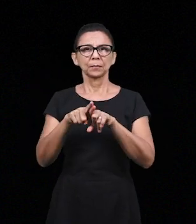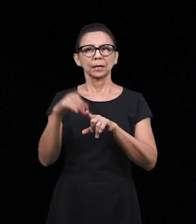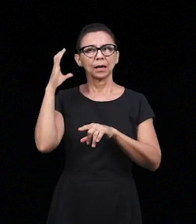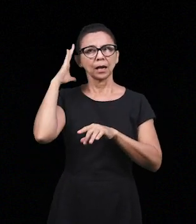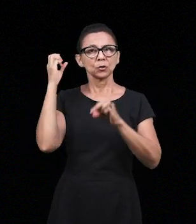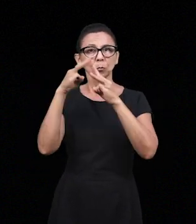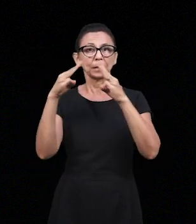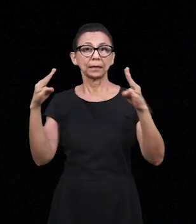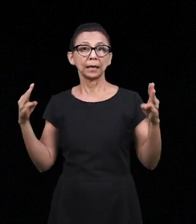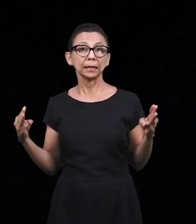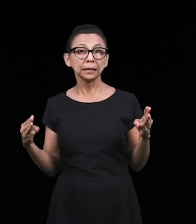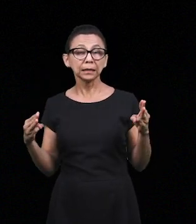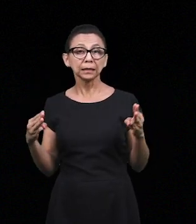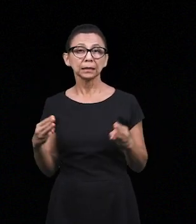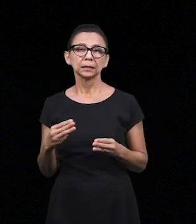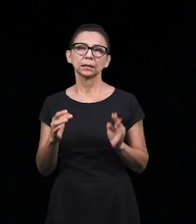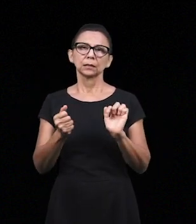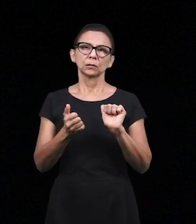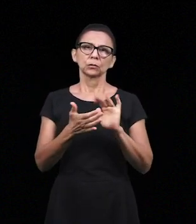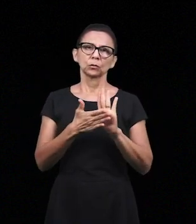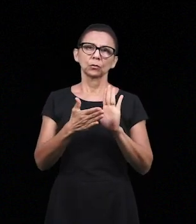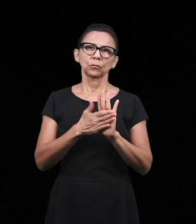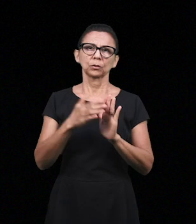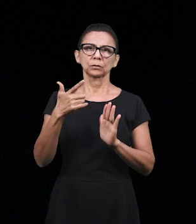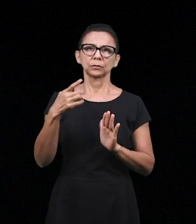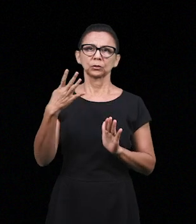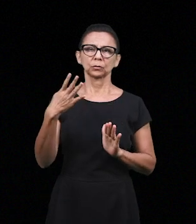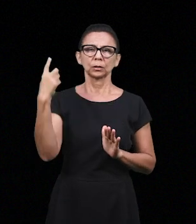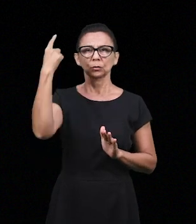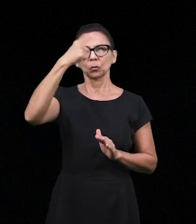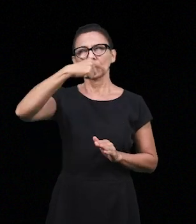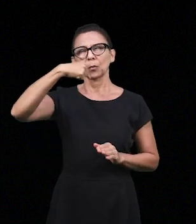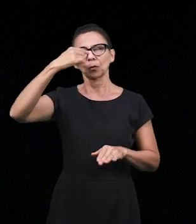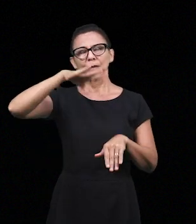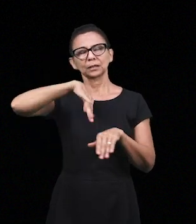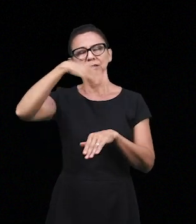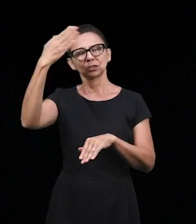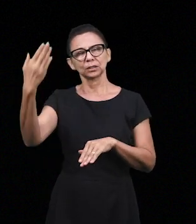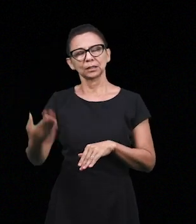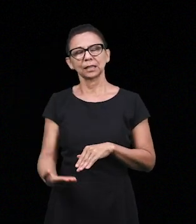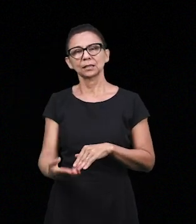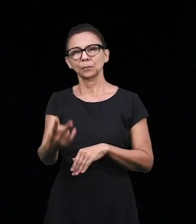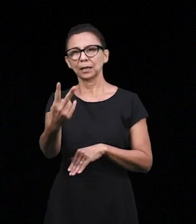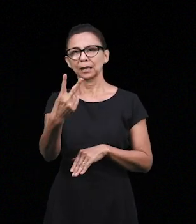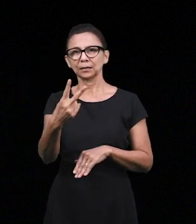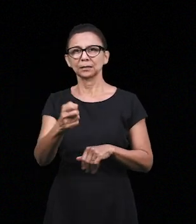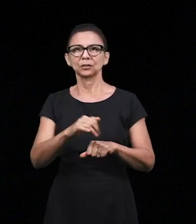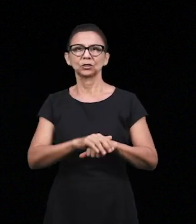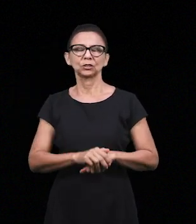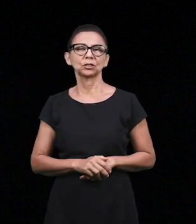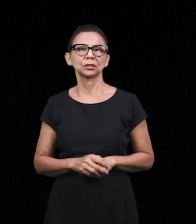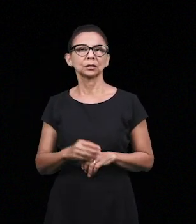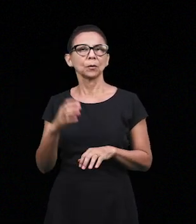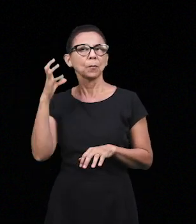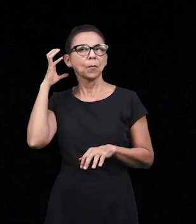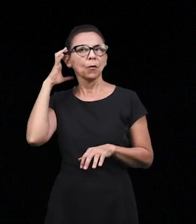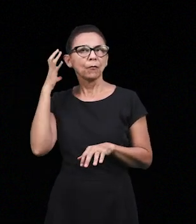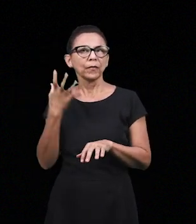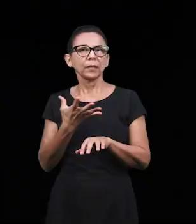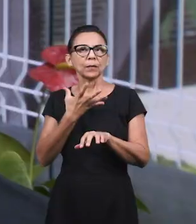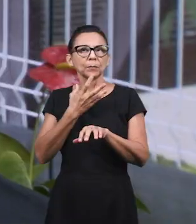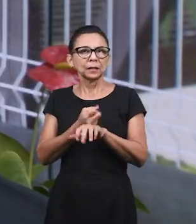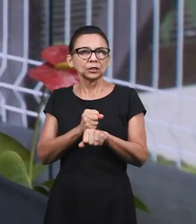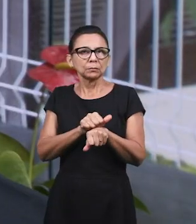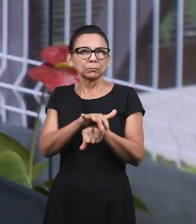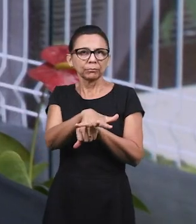vous pouvez encore entendre des longes 24 heures par jour et vous pouvez assister et partager les podcasts de messages. Et